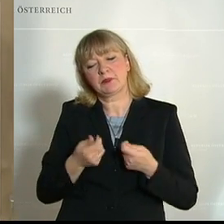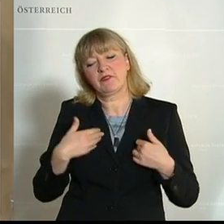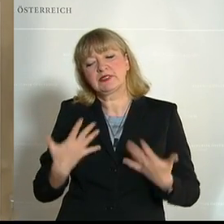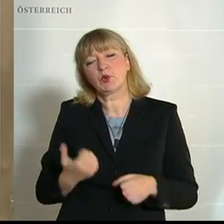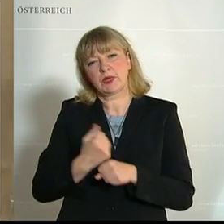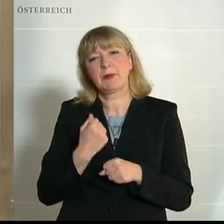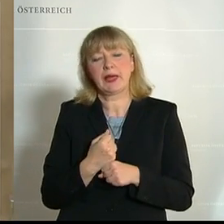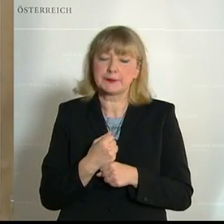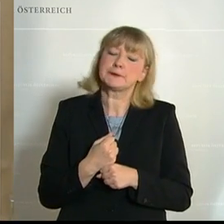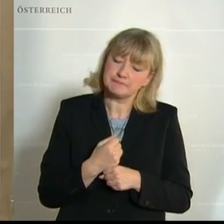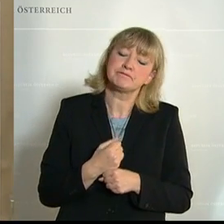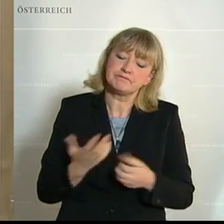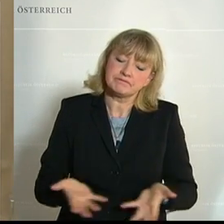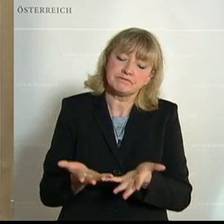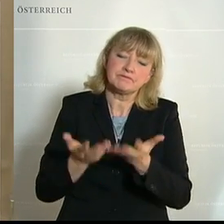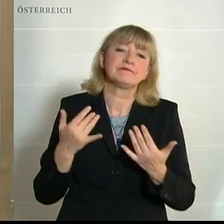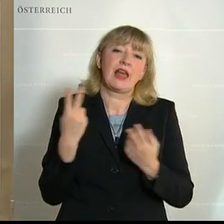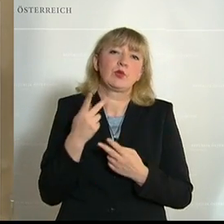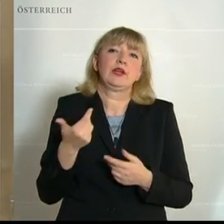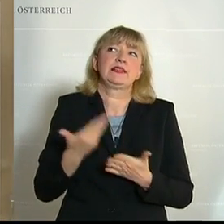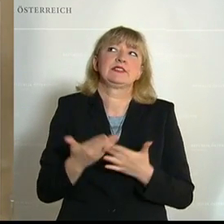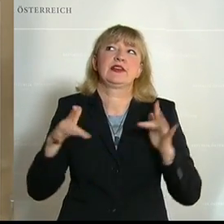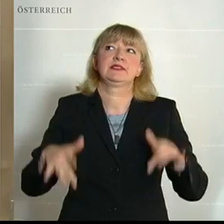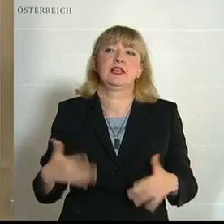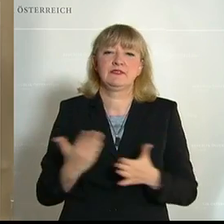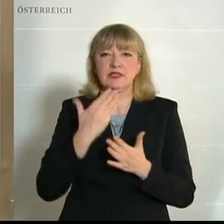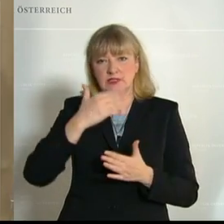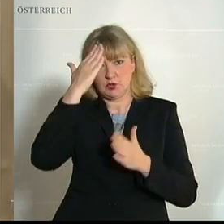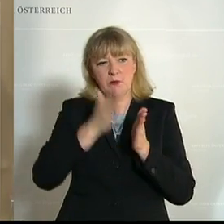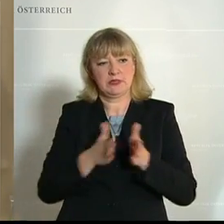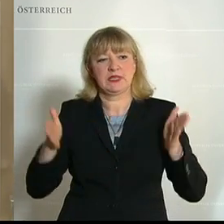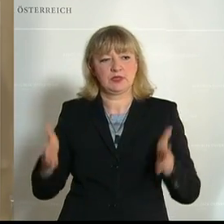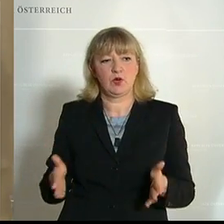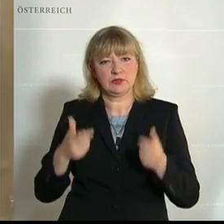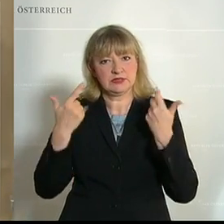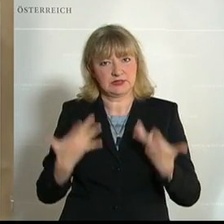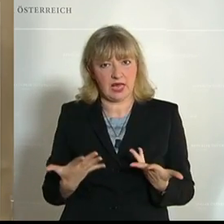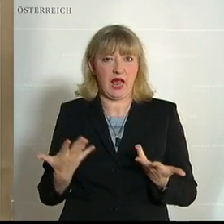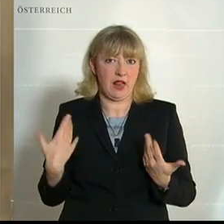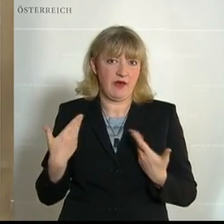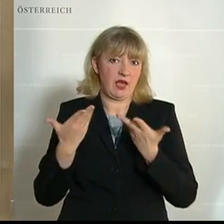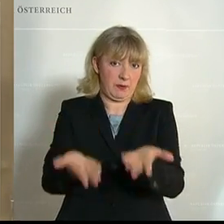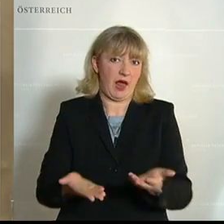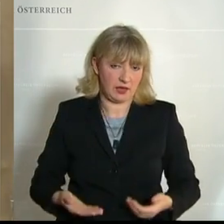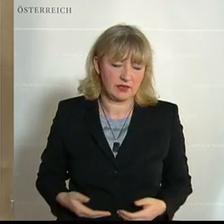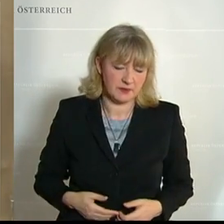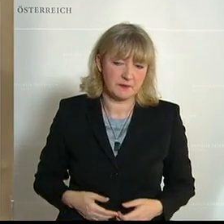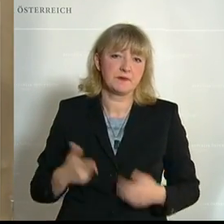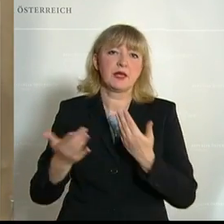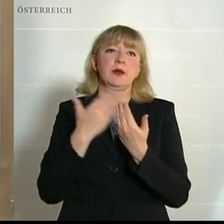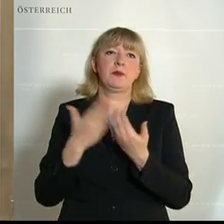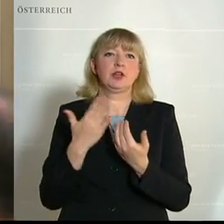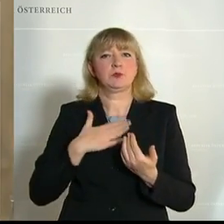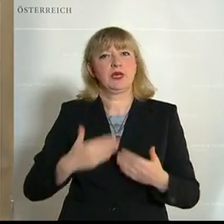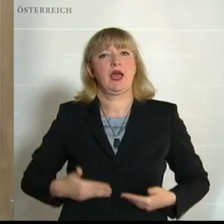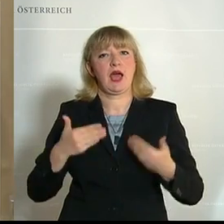haben, hat natürlich auch dazu beigetragen, dass die Sommersaison diese Zahlen bringen konnte. Ein Beispiel aus